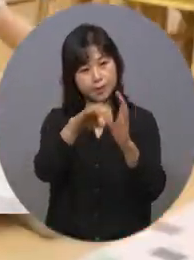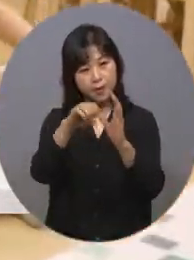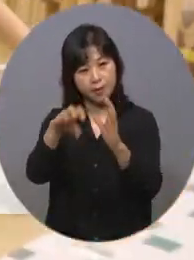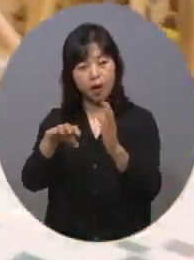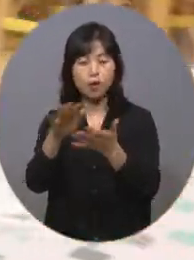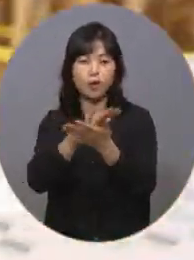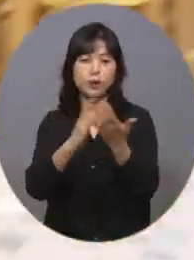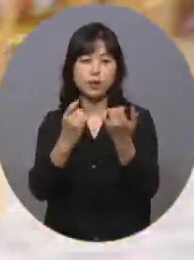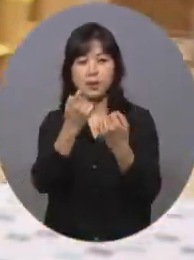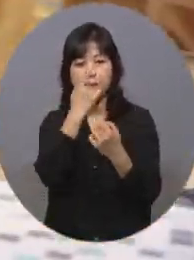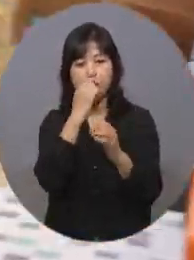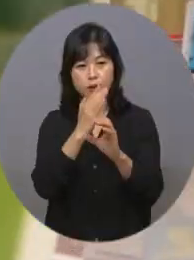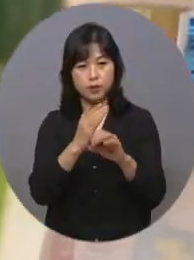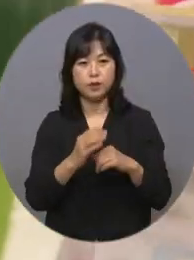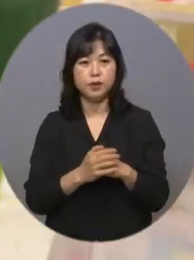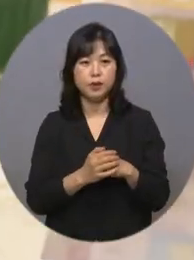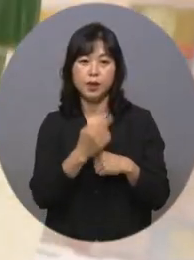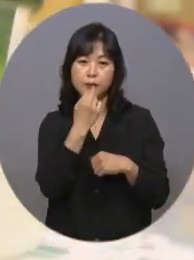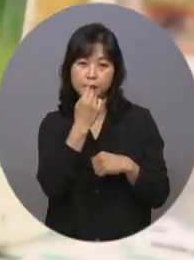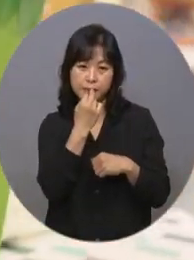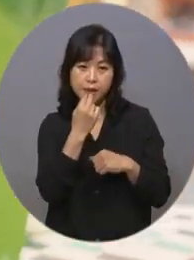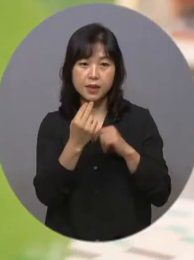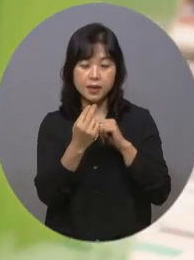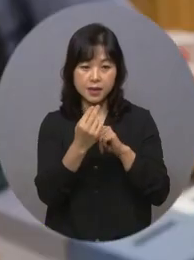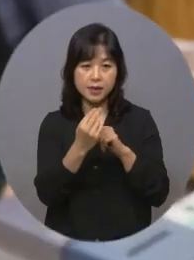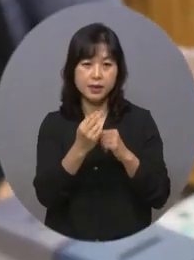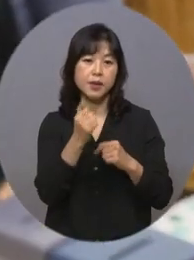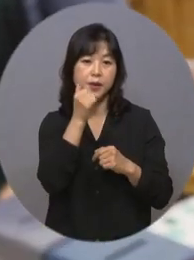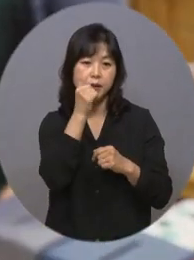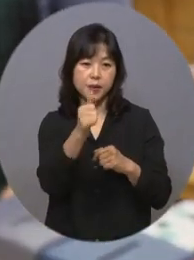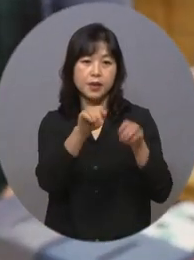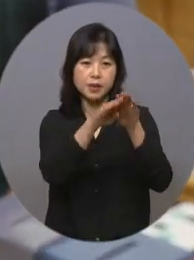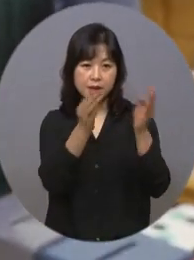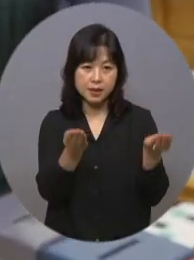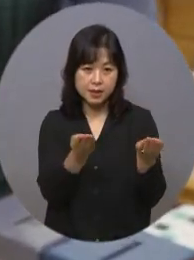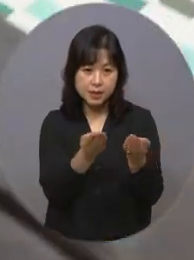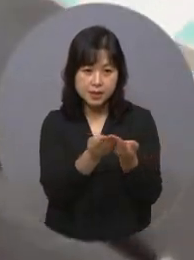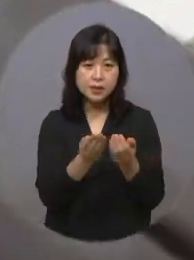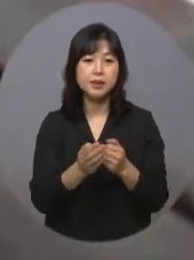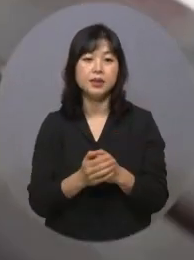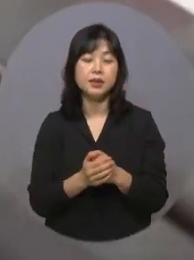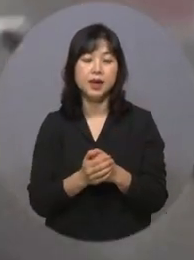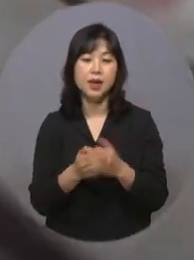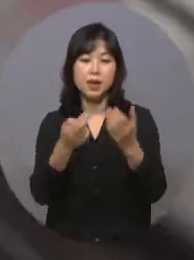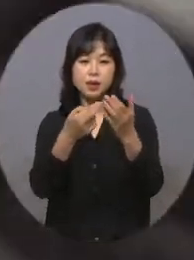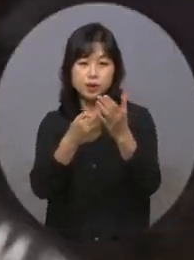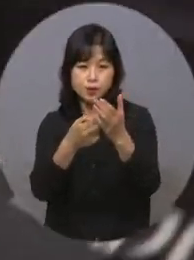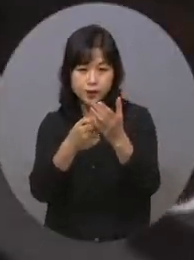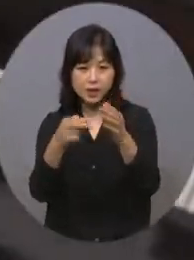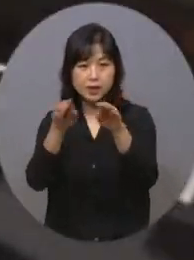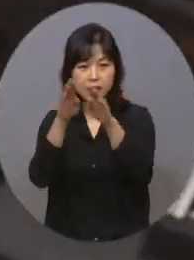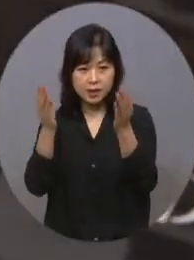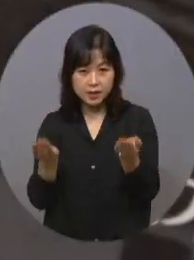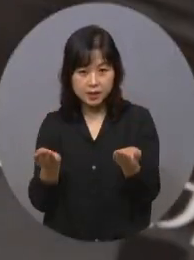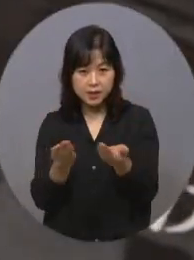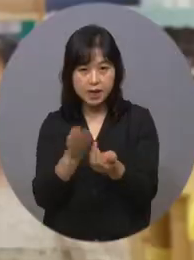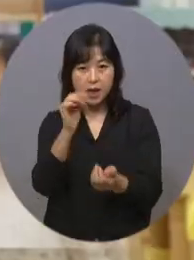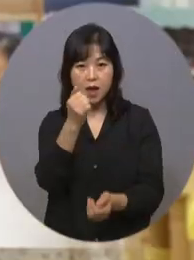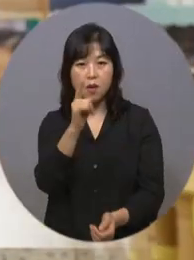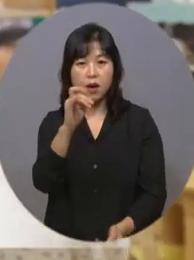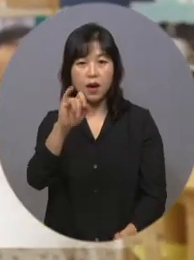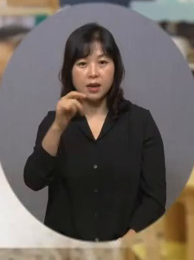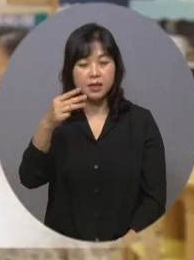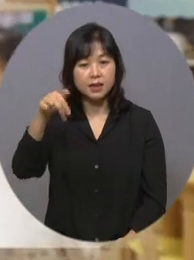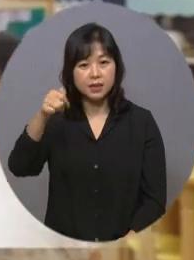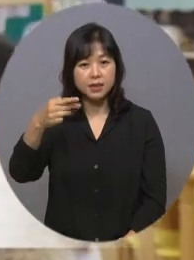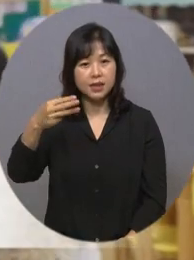배우고 있습니다. 플라스틱 카드는 초록색 상자, 와인글라스 카드는 유리라고 쓰인 상자에 넣습니다.